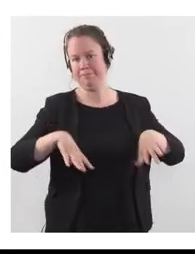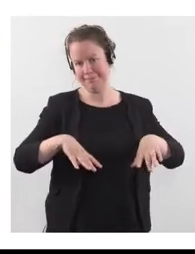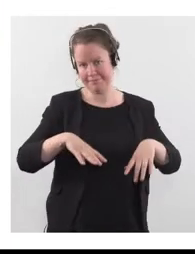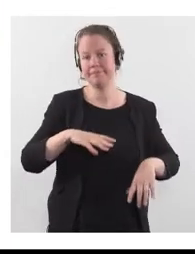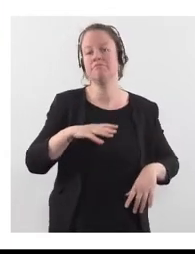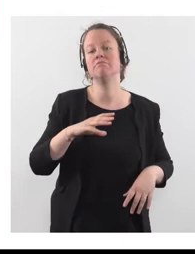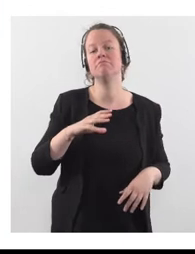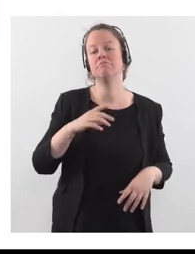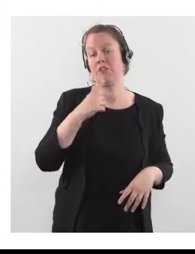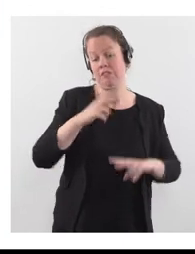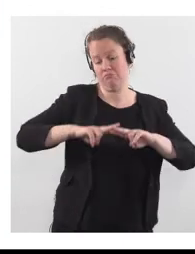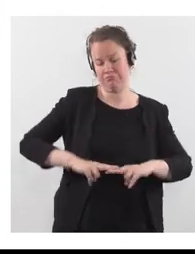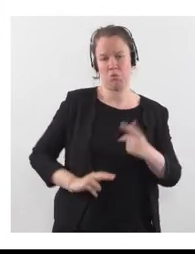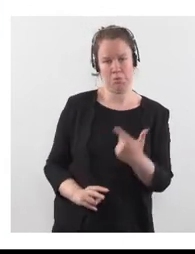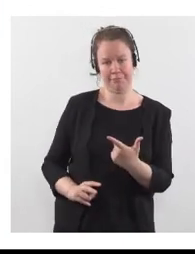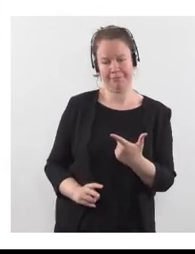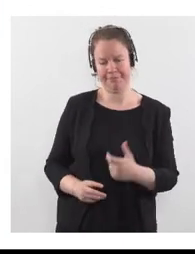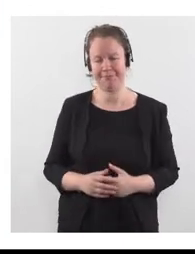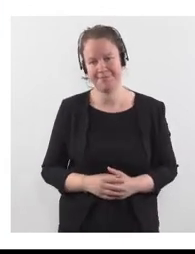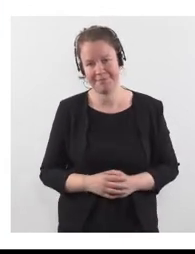Donc, il n'y avait plus que 2 cas, au final.